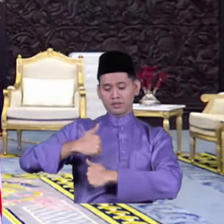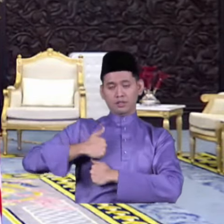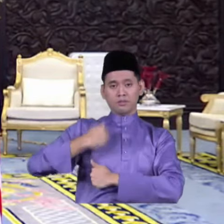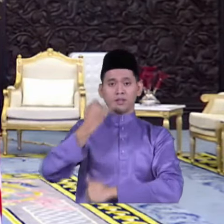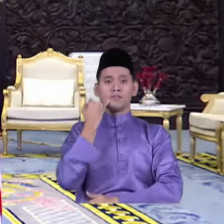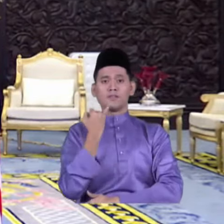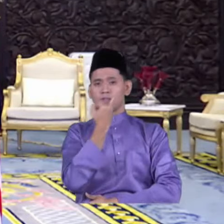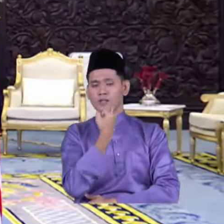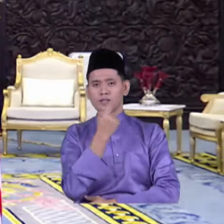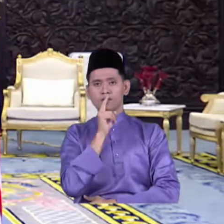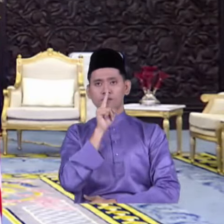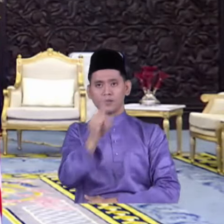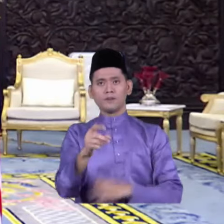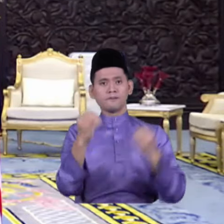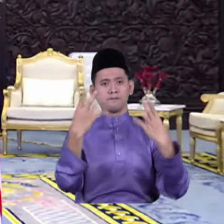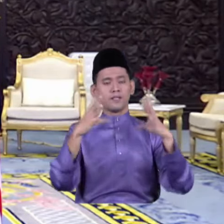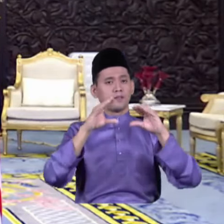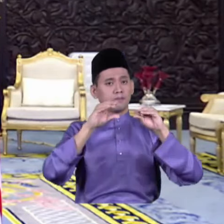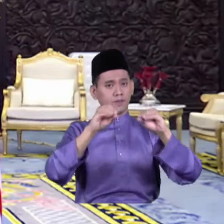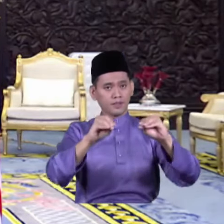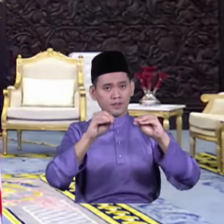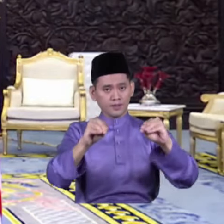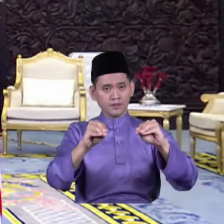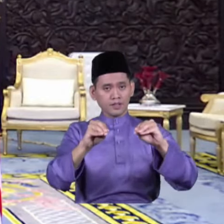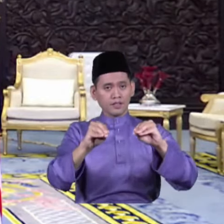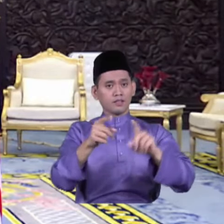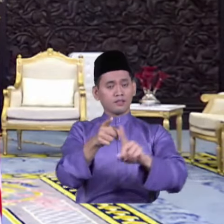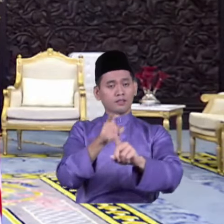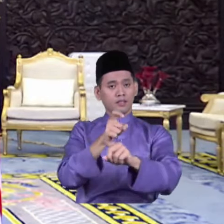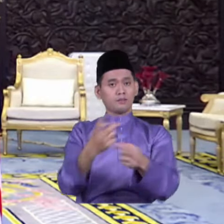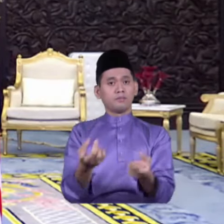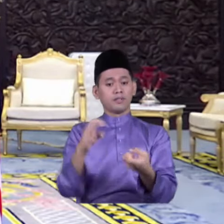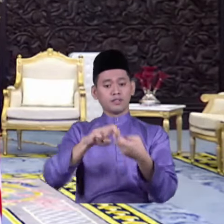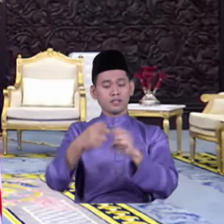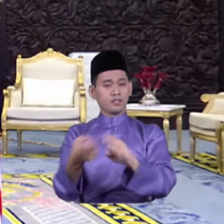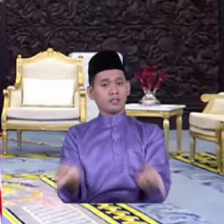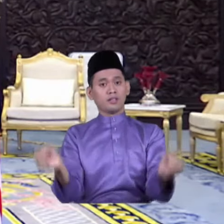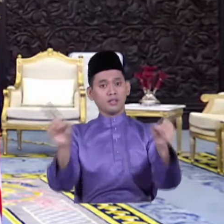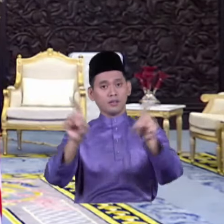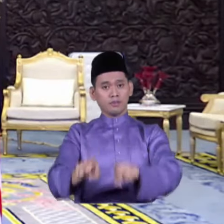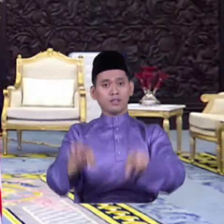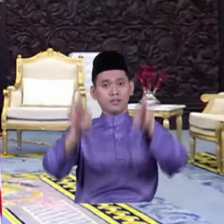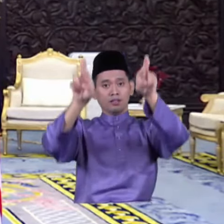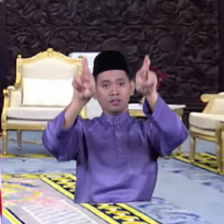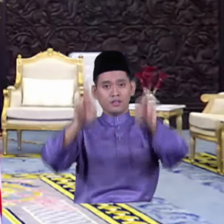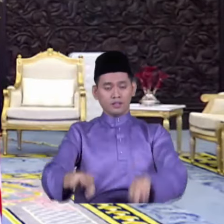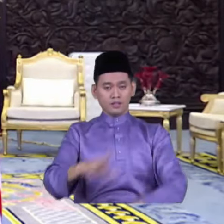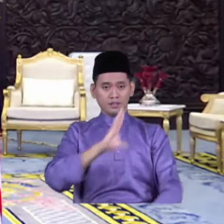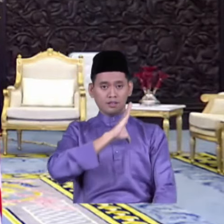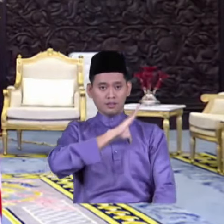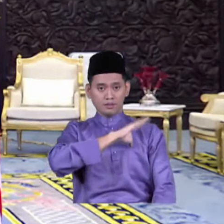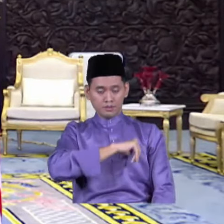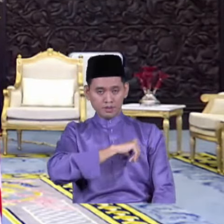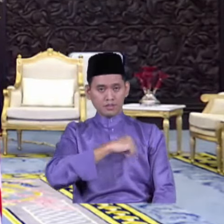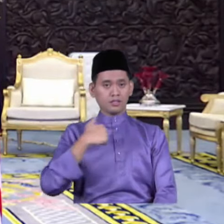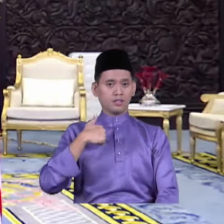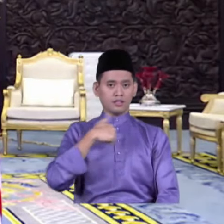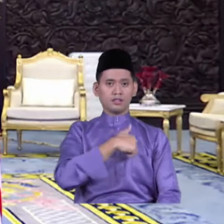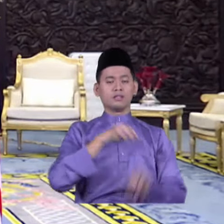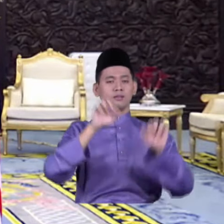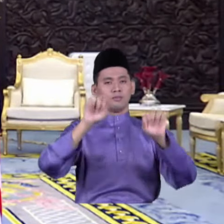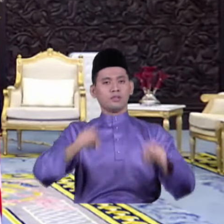banyak pengajaran dan Ibrah dari musibah yang melanda rakyat Palestina untuk kita jadikan